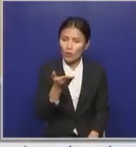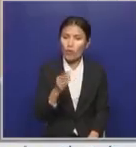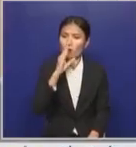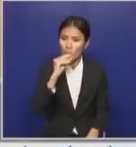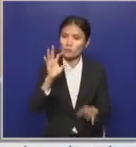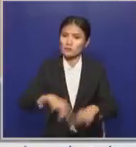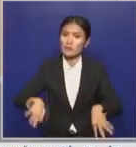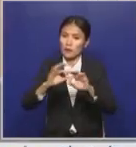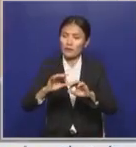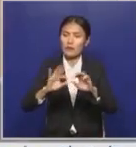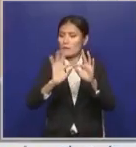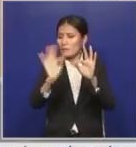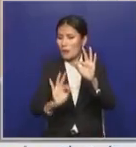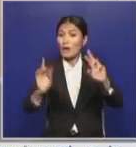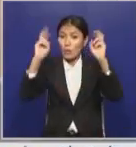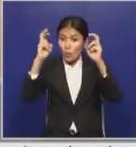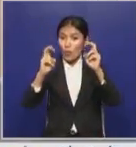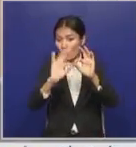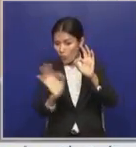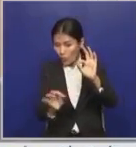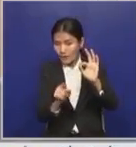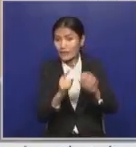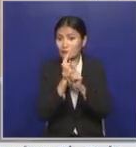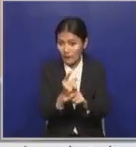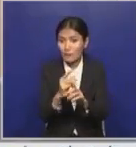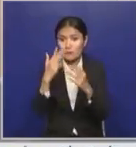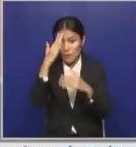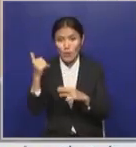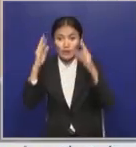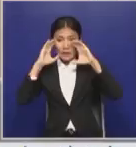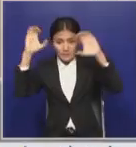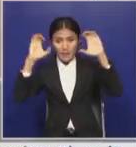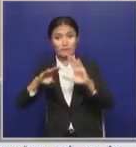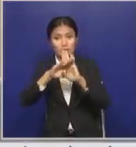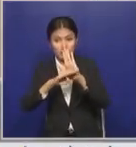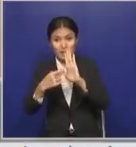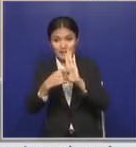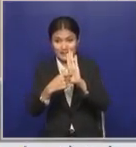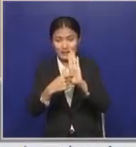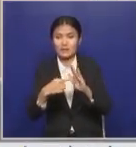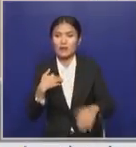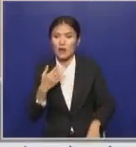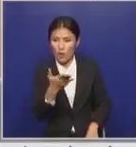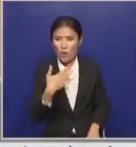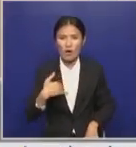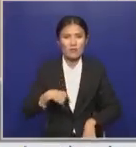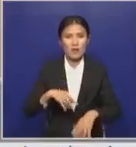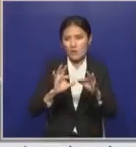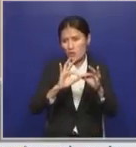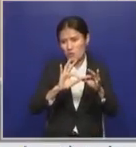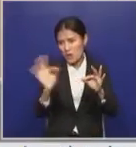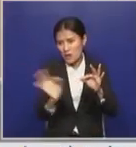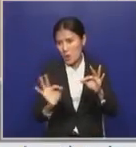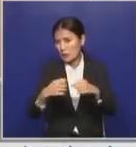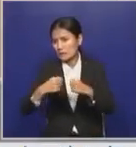คำในญัตติก็เป็นก็พันธุ์ที่รัฐบาลได้แถลงไว้ต่อคำที่เกินกว่านั้นอย่าขยายผลนะครับไม่ใช่เราจะ